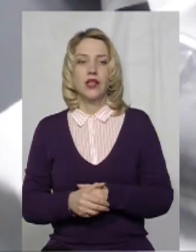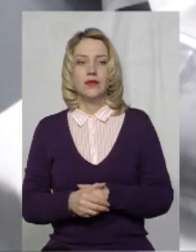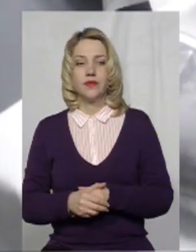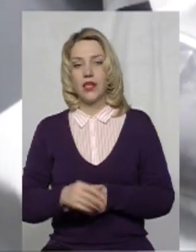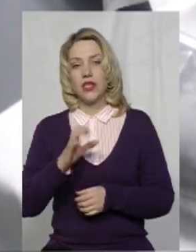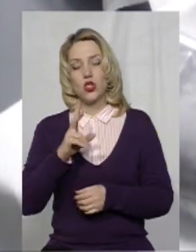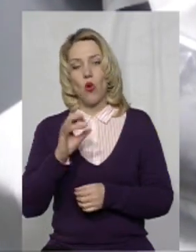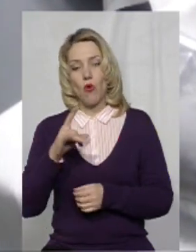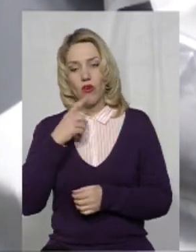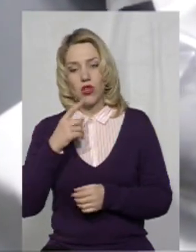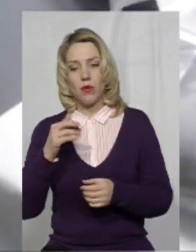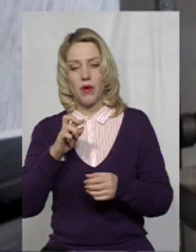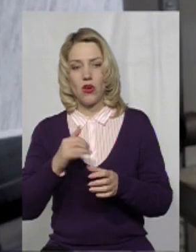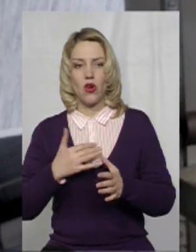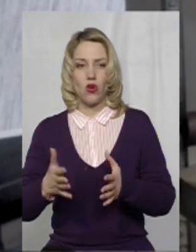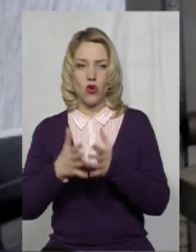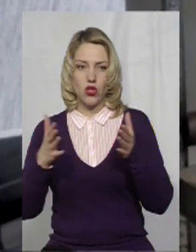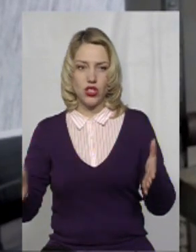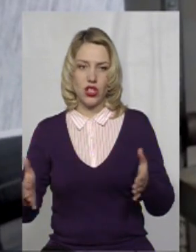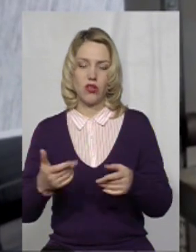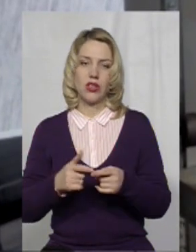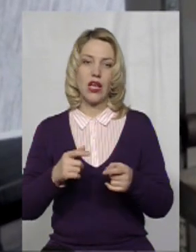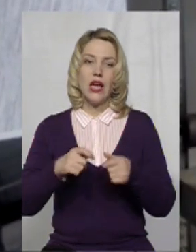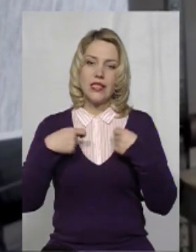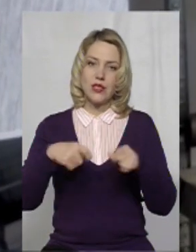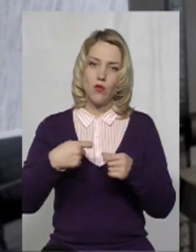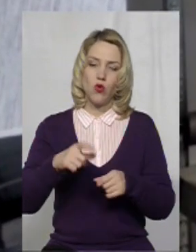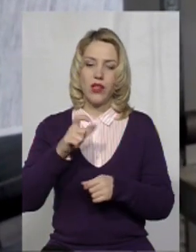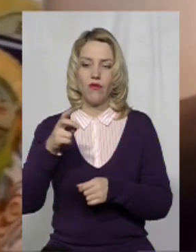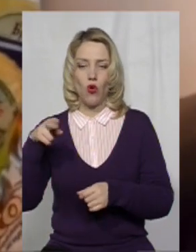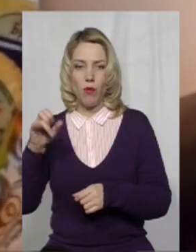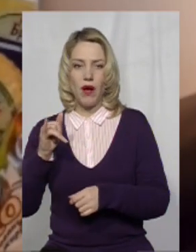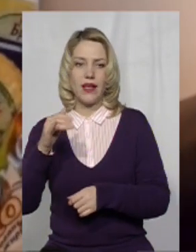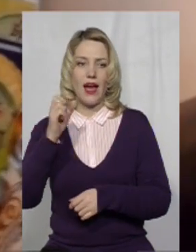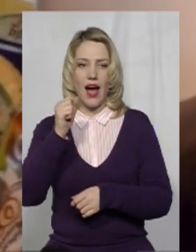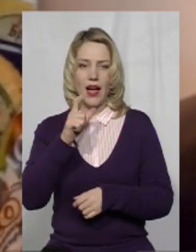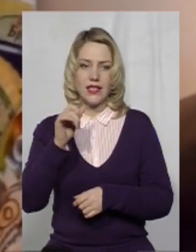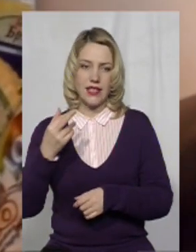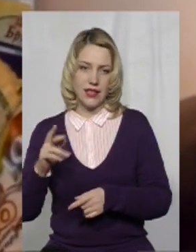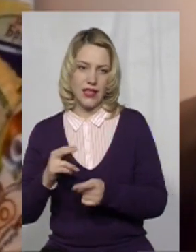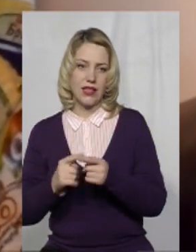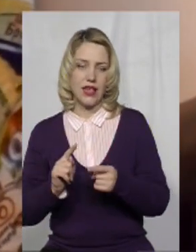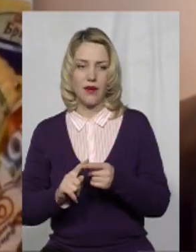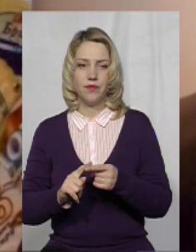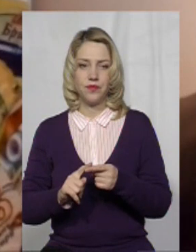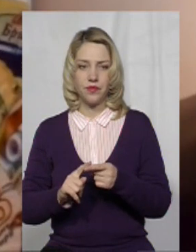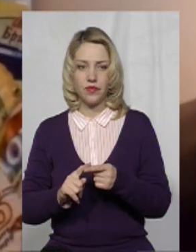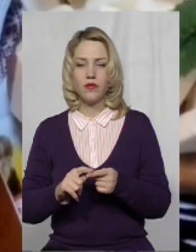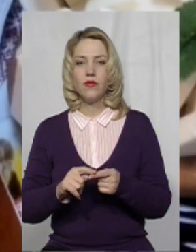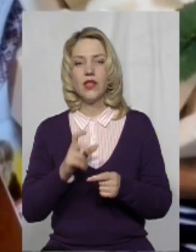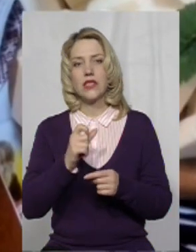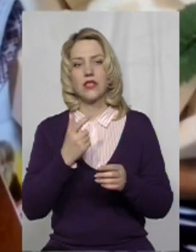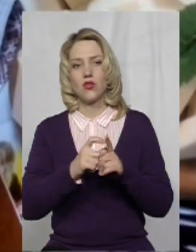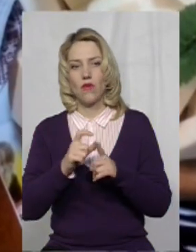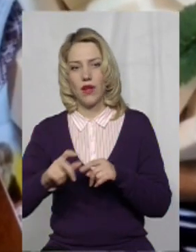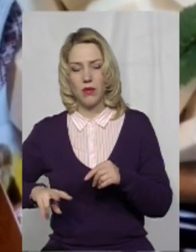Скоморохова каже, хотіла б розширити ринок збуту в Європі і Азії, як і голова правління Дерижнянського молокопереробного підприємства Валерія Глінський. За його словами,